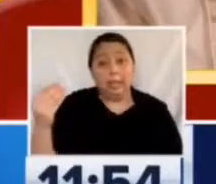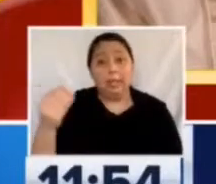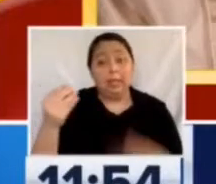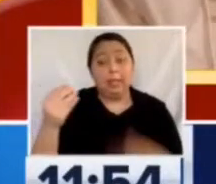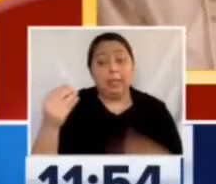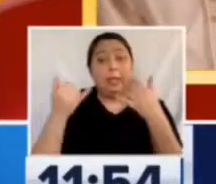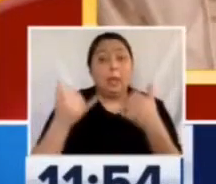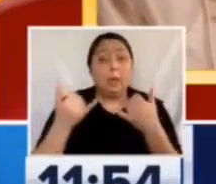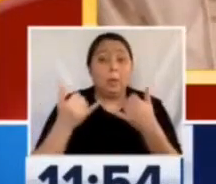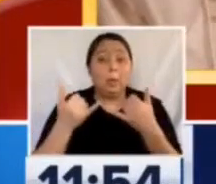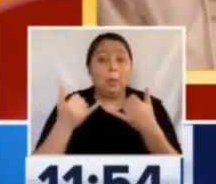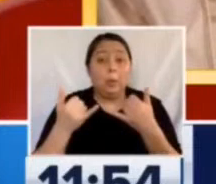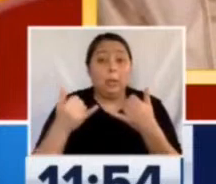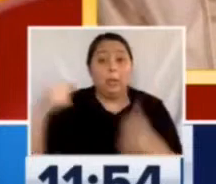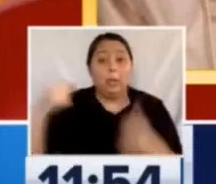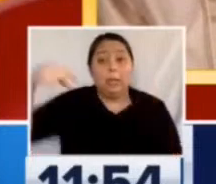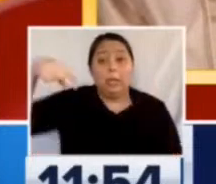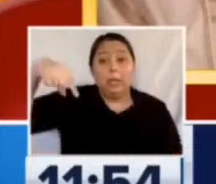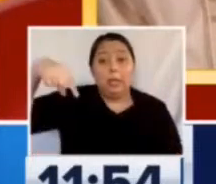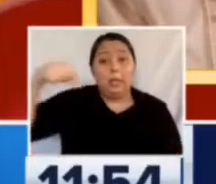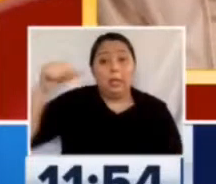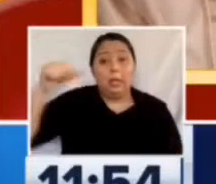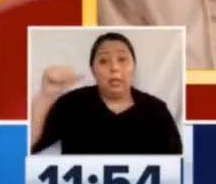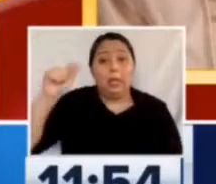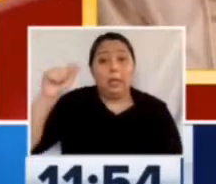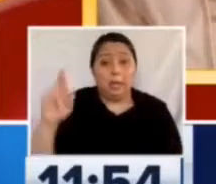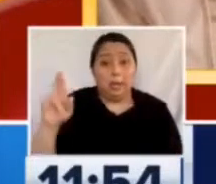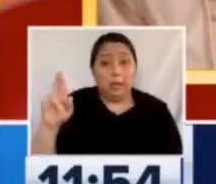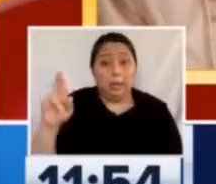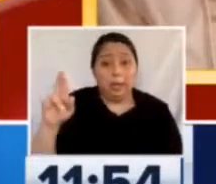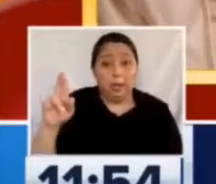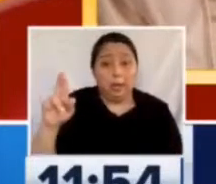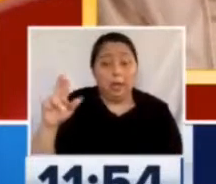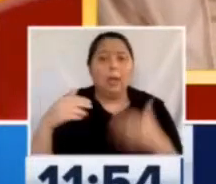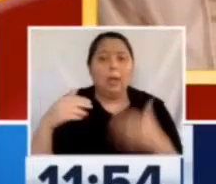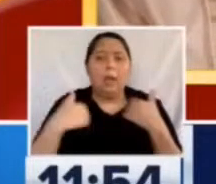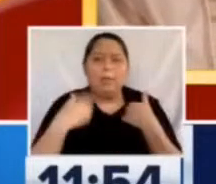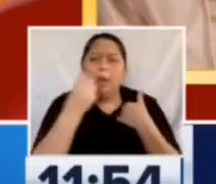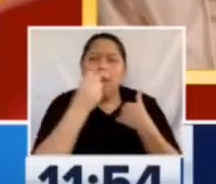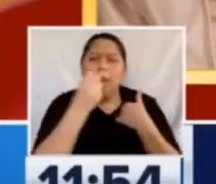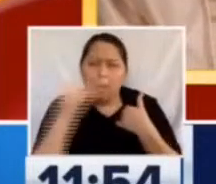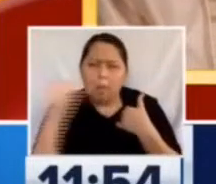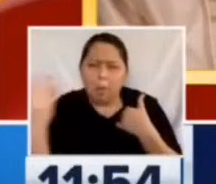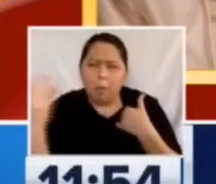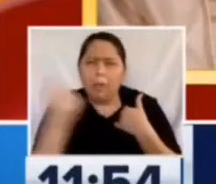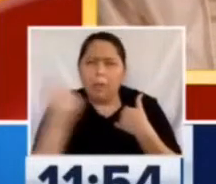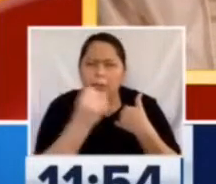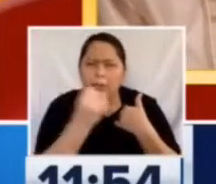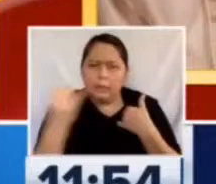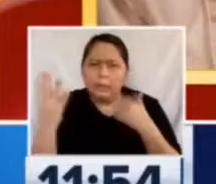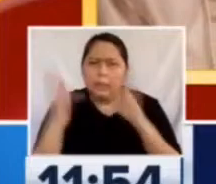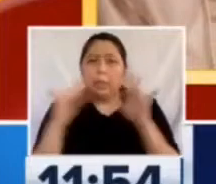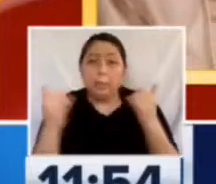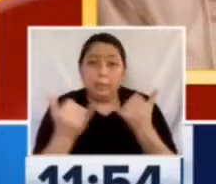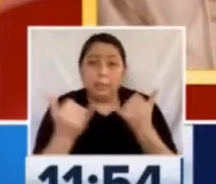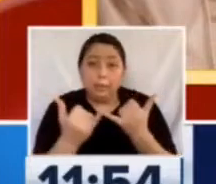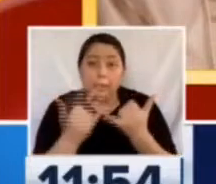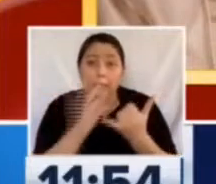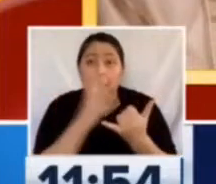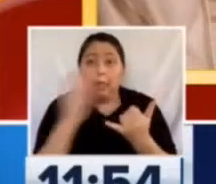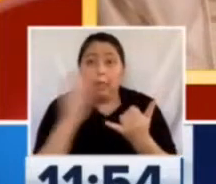mga OFW dito sa Qatar. Hindi lang po Filipino, pero kasali na po ang lahat ng mga nationality.